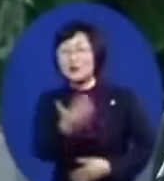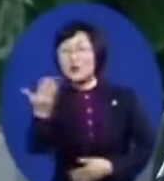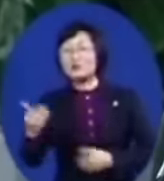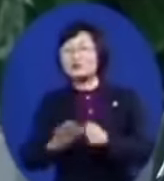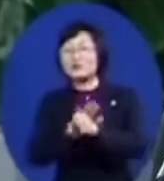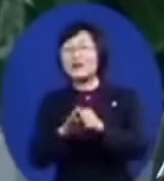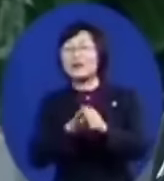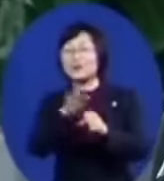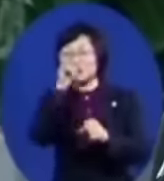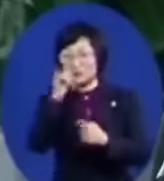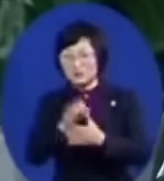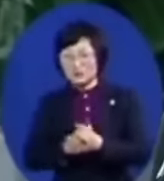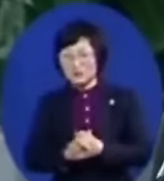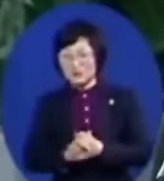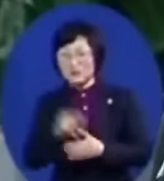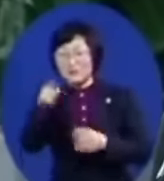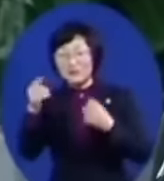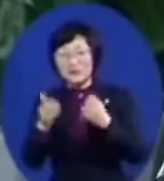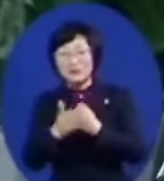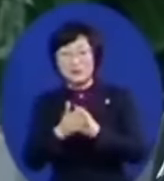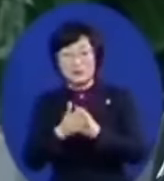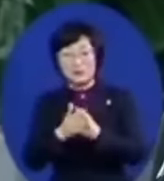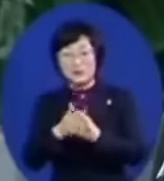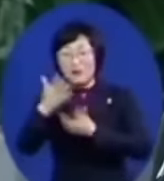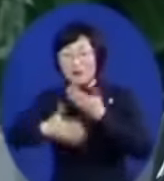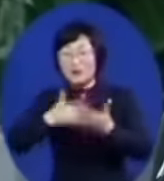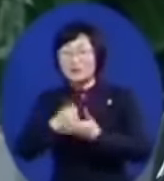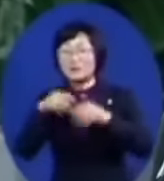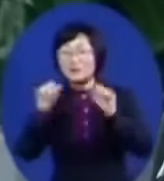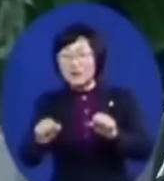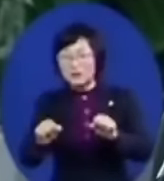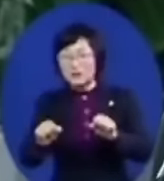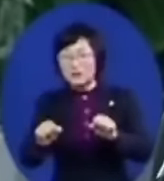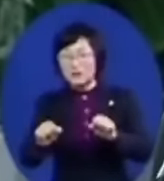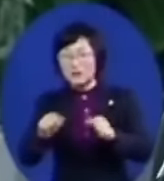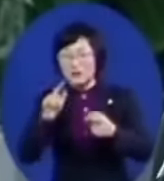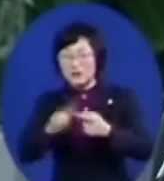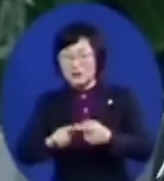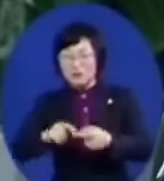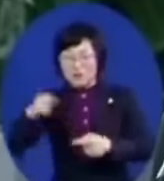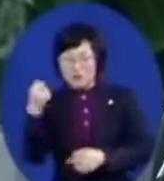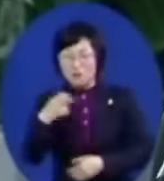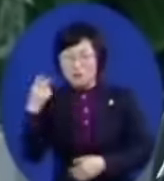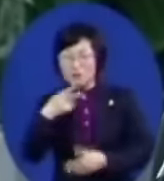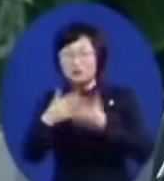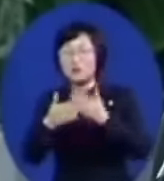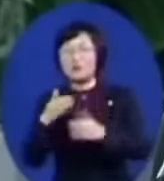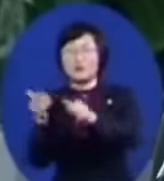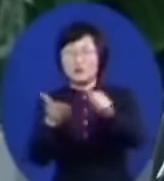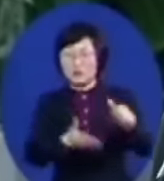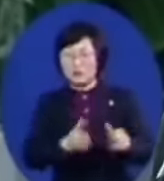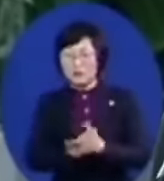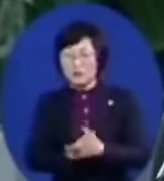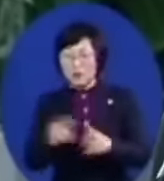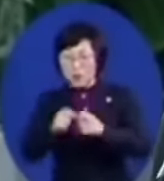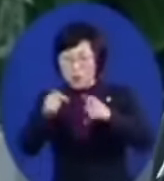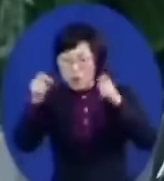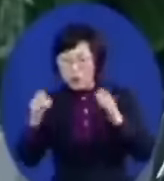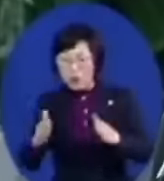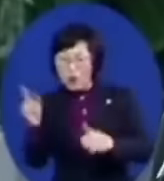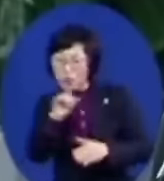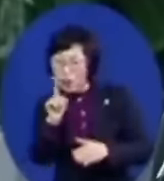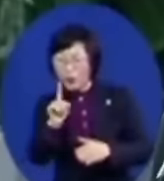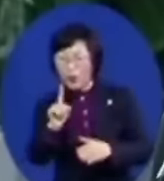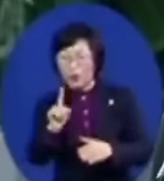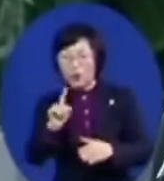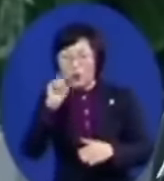사랑합니다. 네. 그렇기 때문에 하나님이 살아계신 체험을 자꾸 하세요. 네. 어떠한 어려운 일이 있다고 봐도